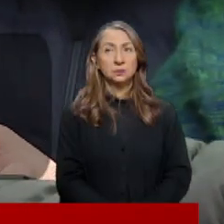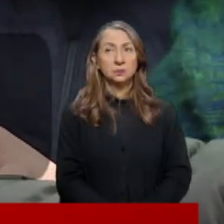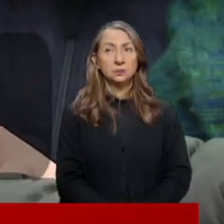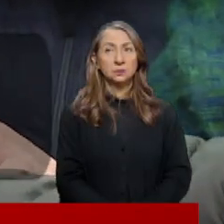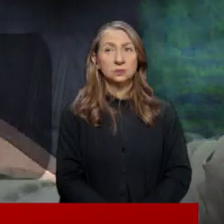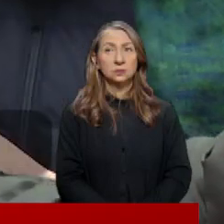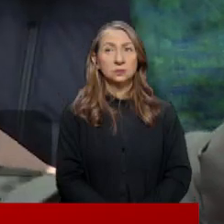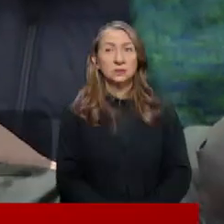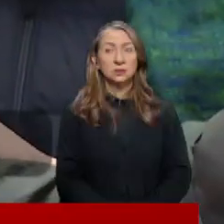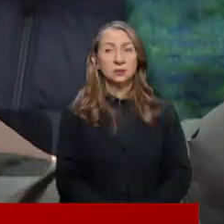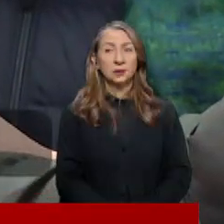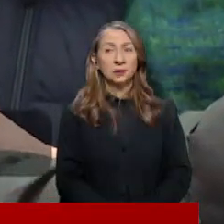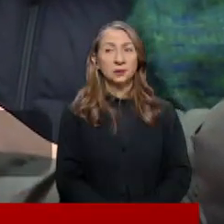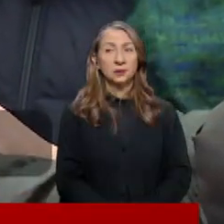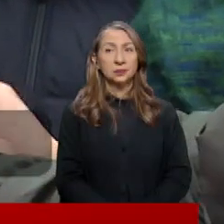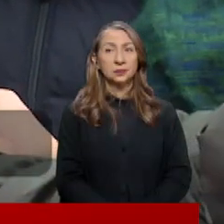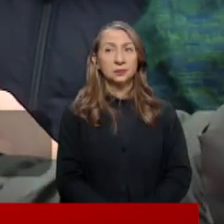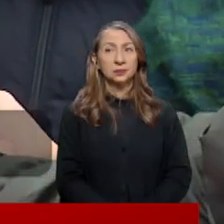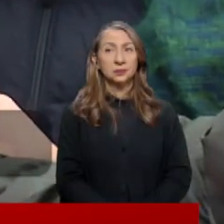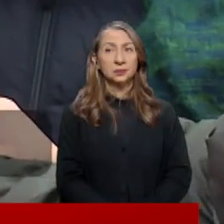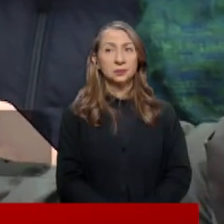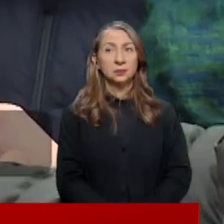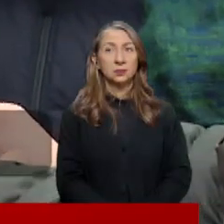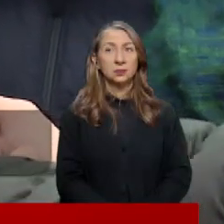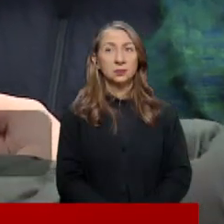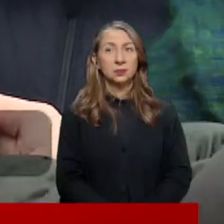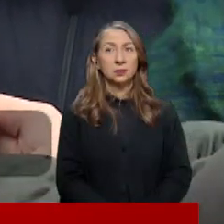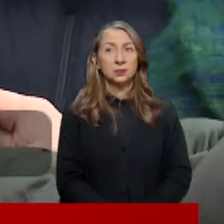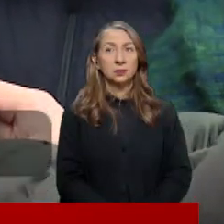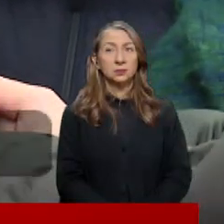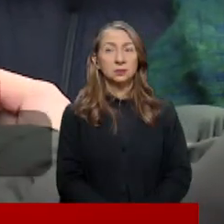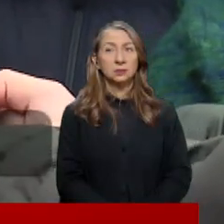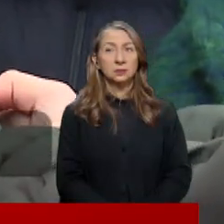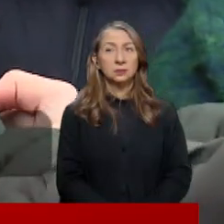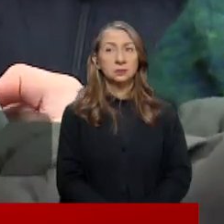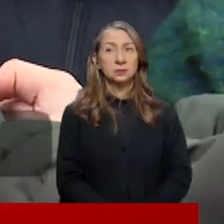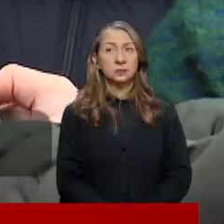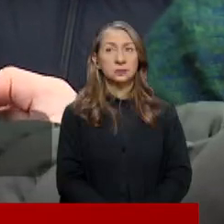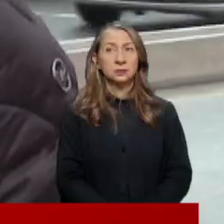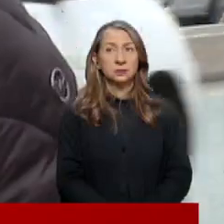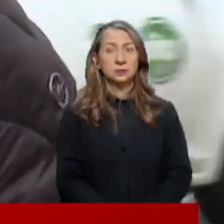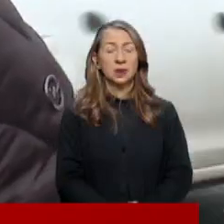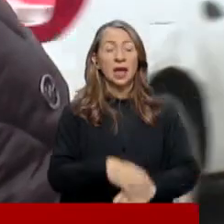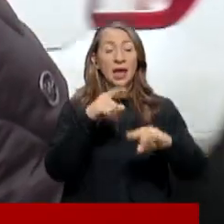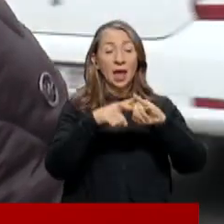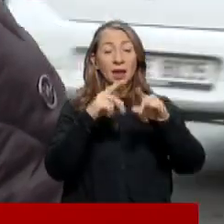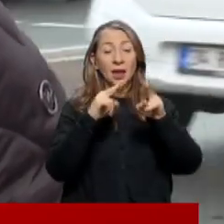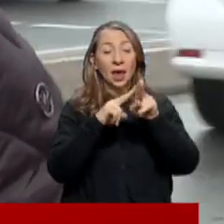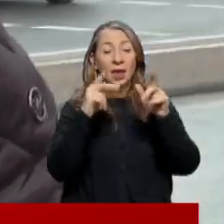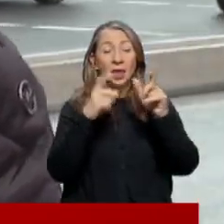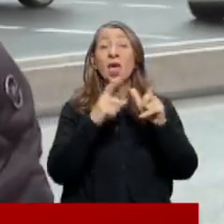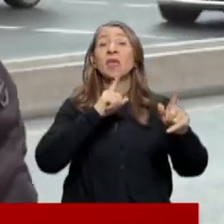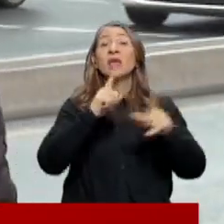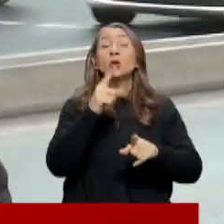olduğuna tanık oldu. Kimse ama hiç kimse o daha 6 yaşında demedi. HKG